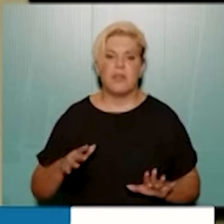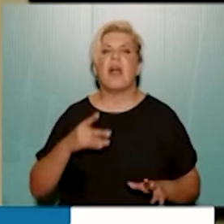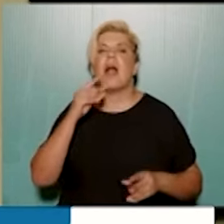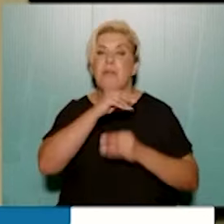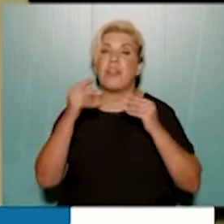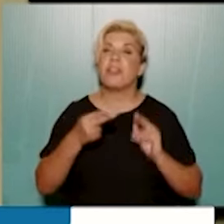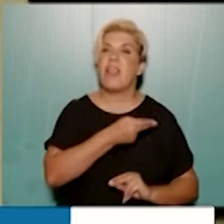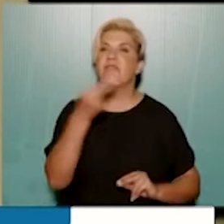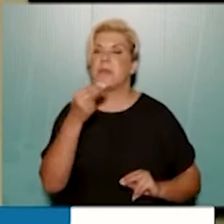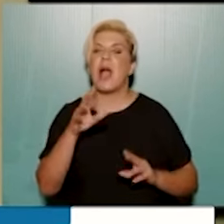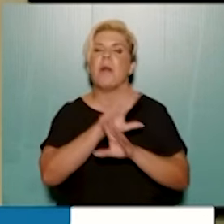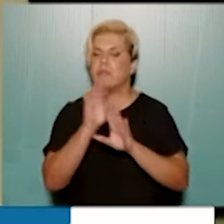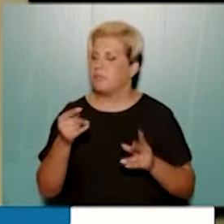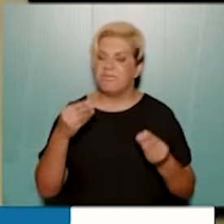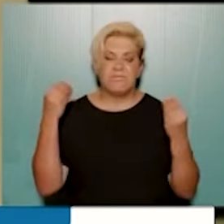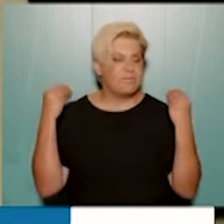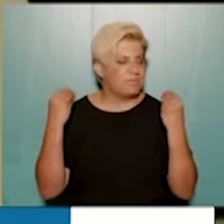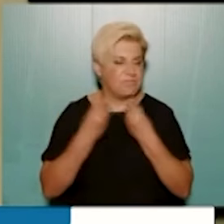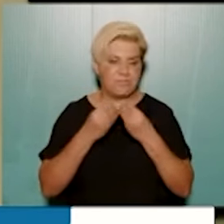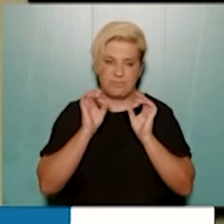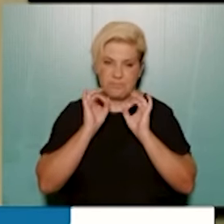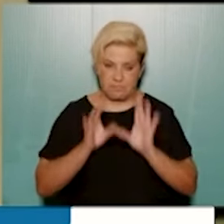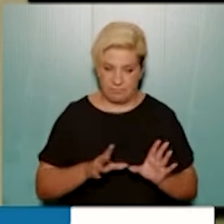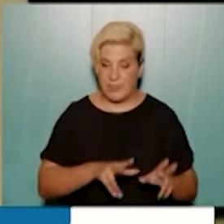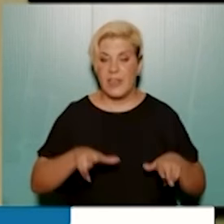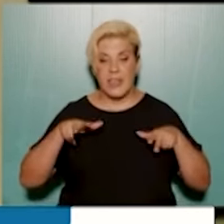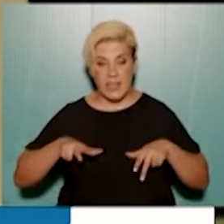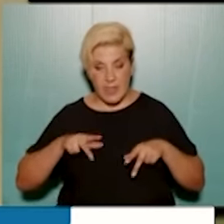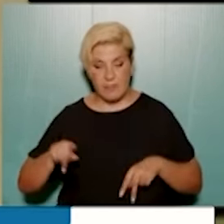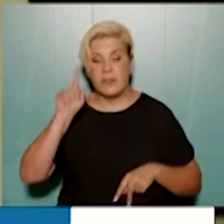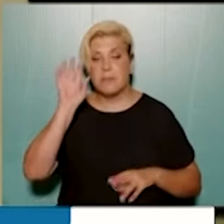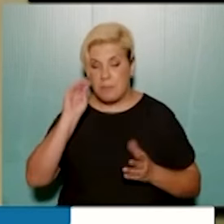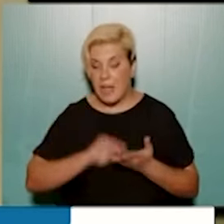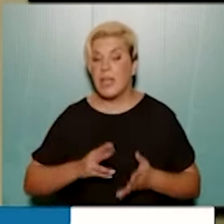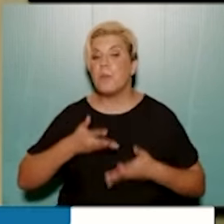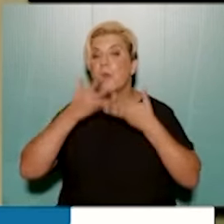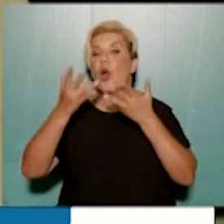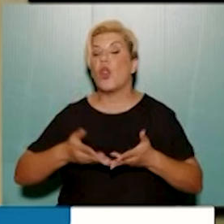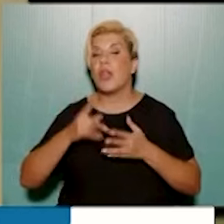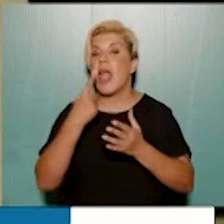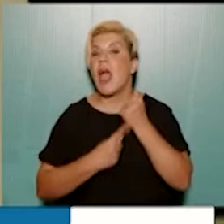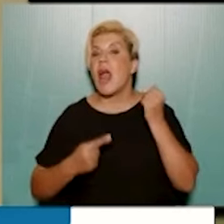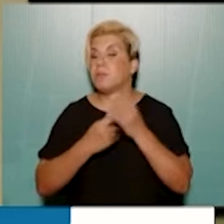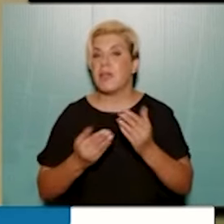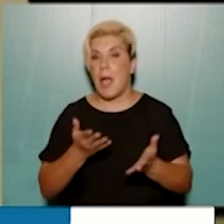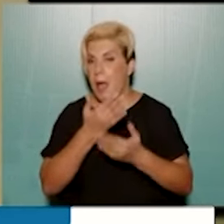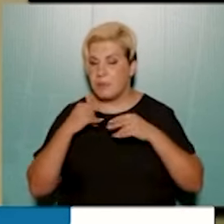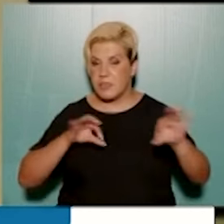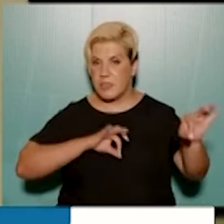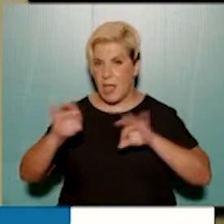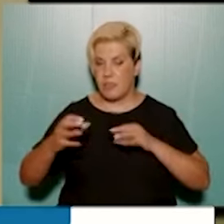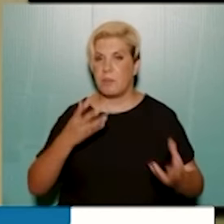τελικά θαύτηκε στις τάχτες. Η κυβέρνηση είναι ξανά υπόλογη για την παντελή έλλειψη ολοκληρωμένου σχεδιασμού